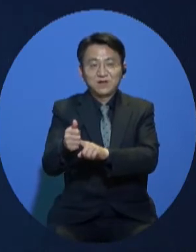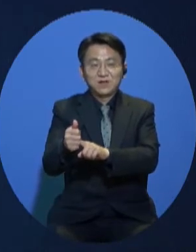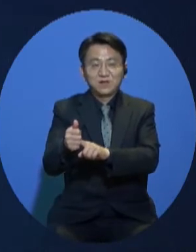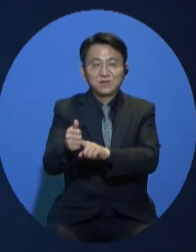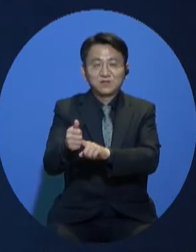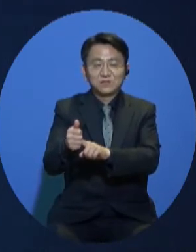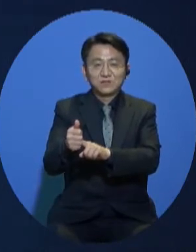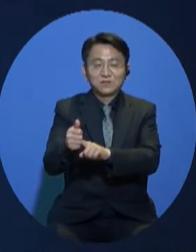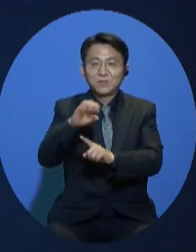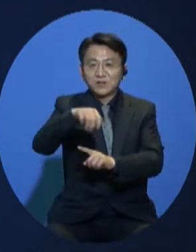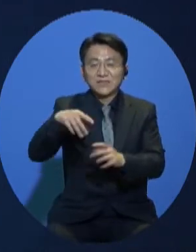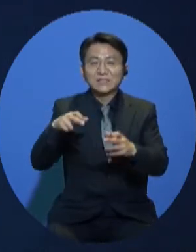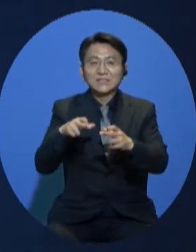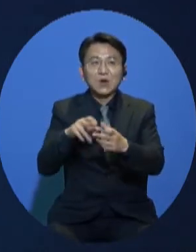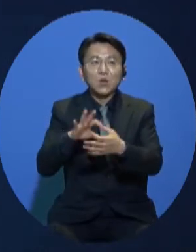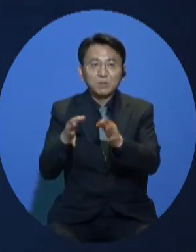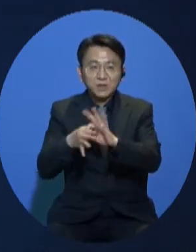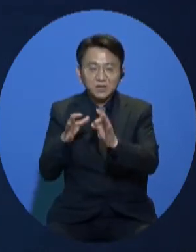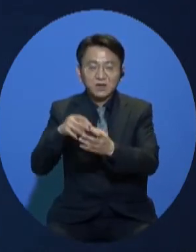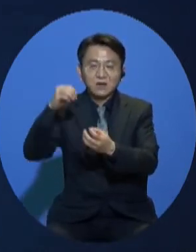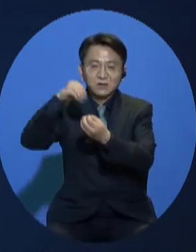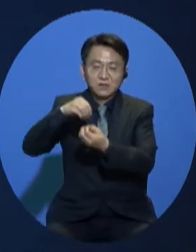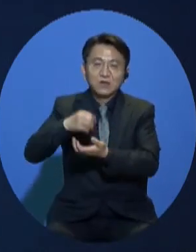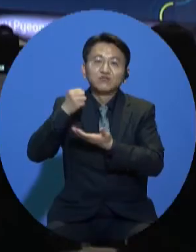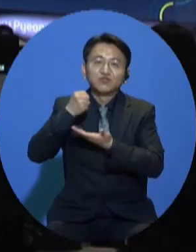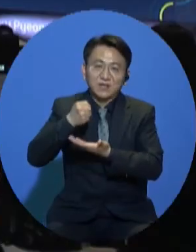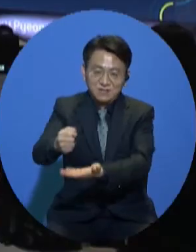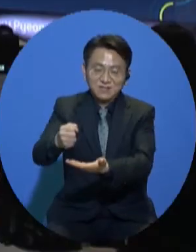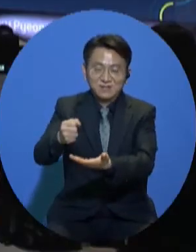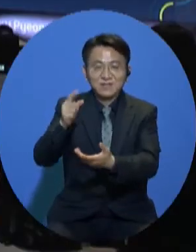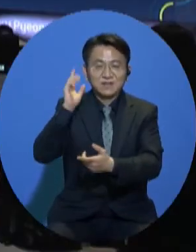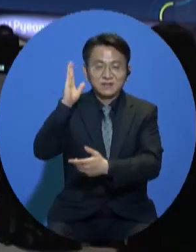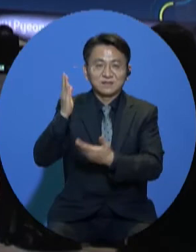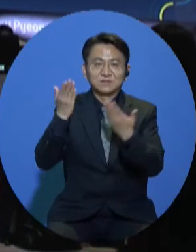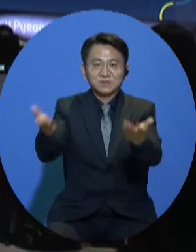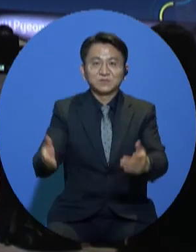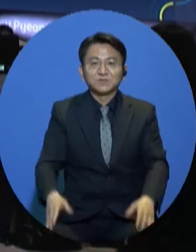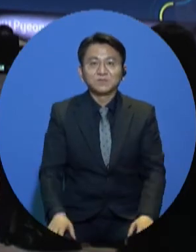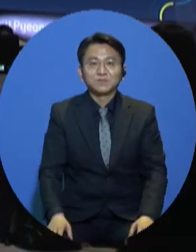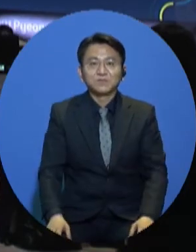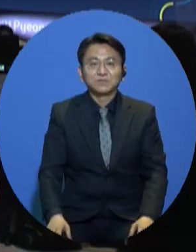해주셨습니다. 지금부터 여러분과 함께 보겠습니다.